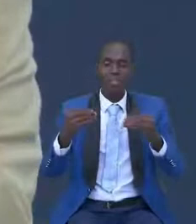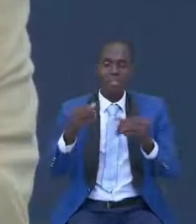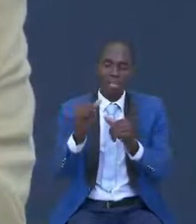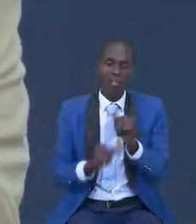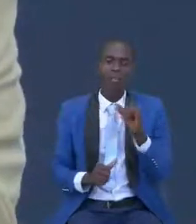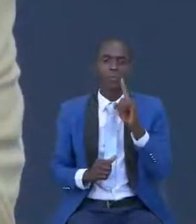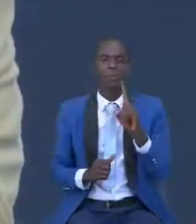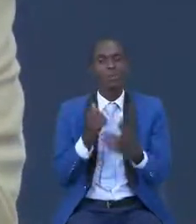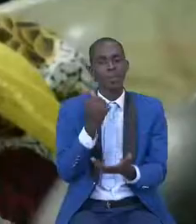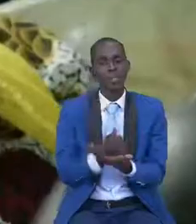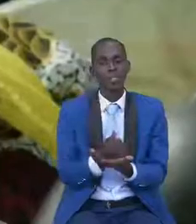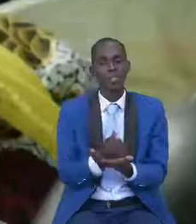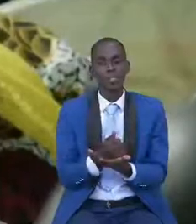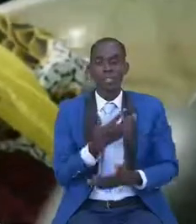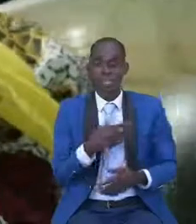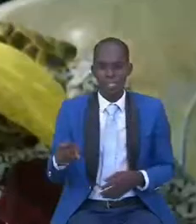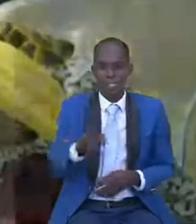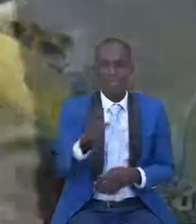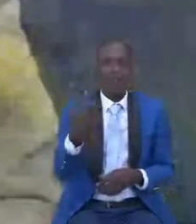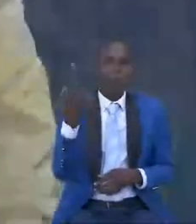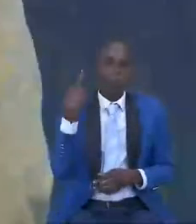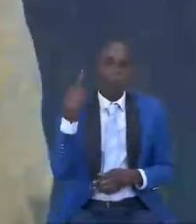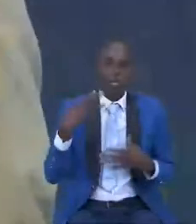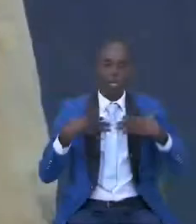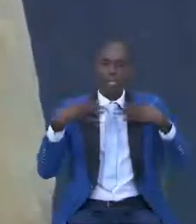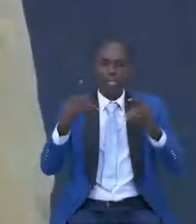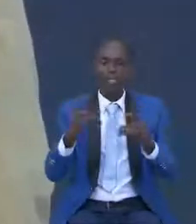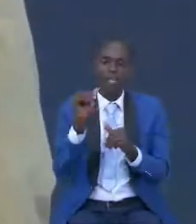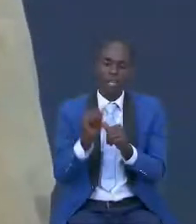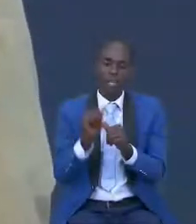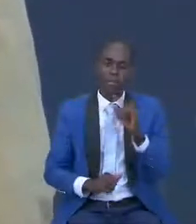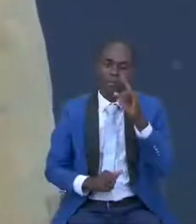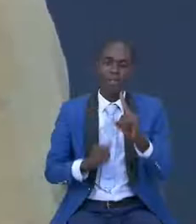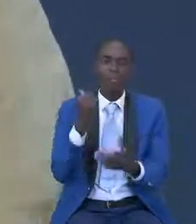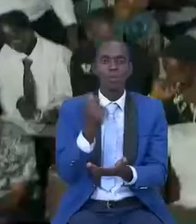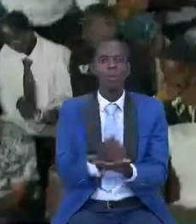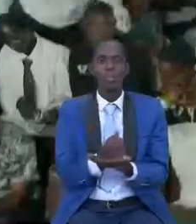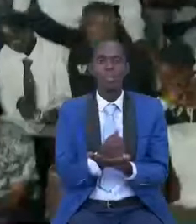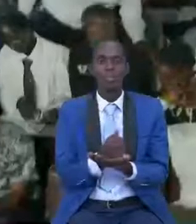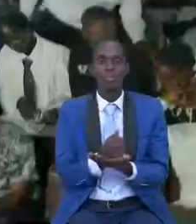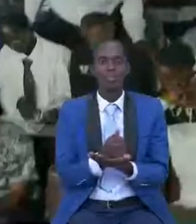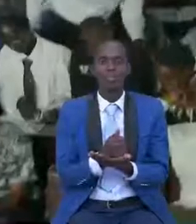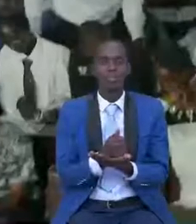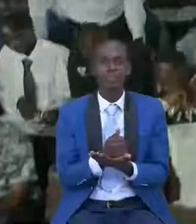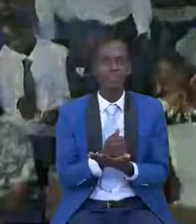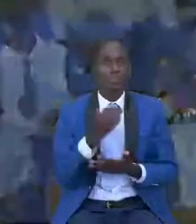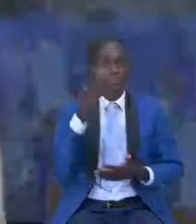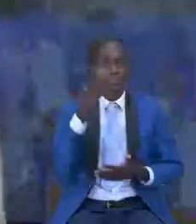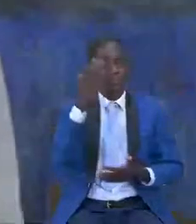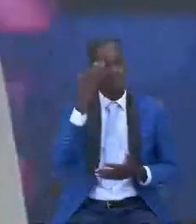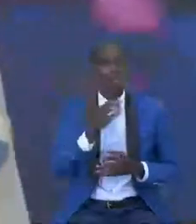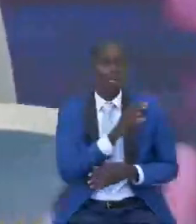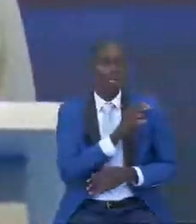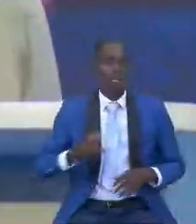Et tous étaient guéris. Et tous étaient guéris.